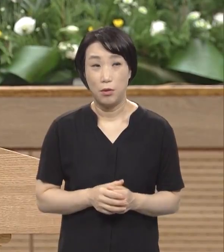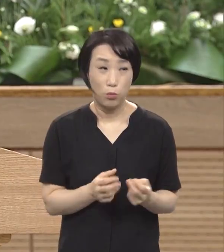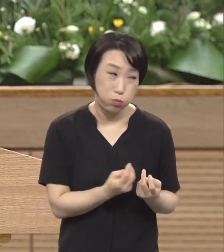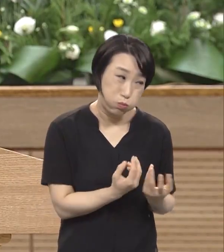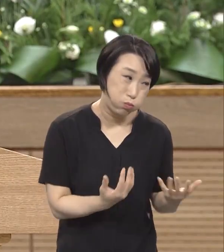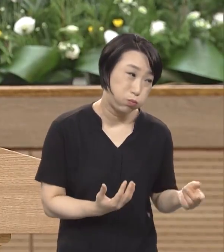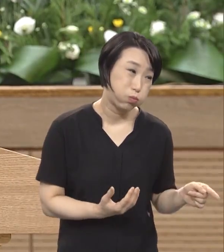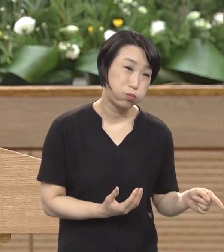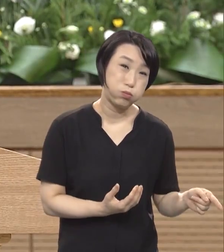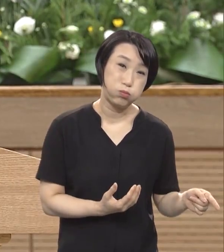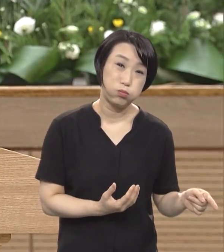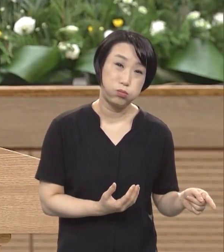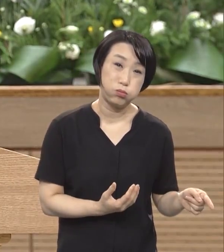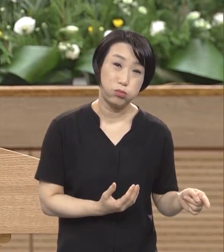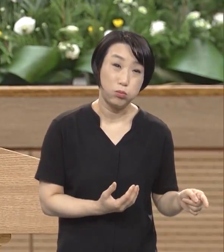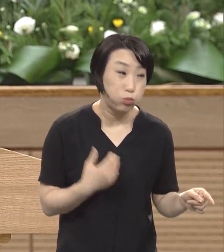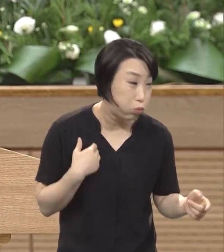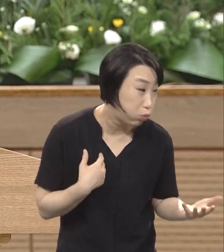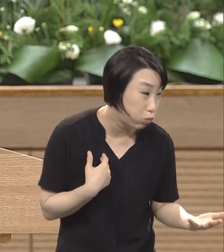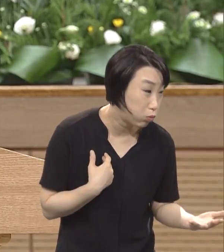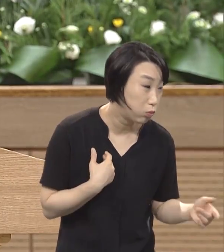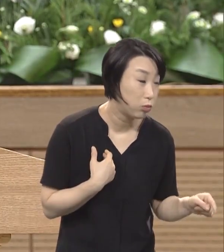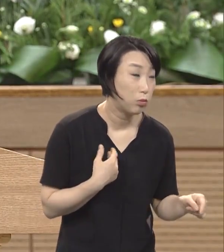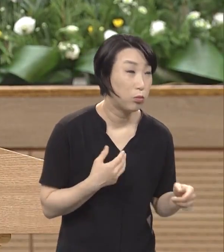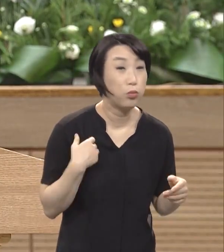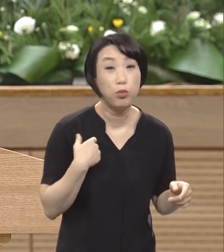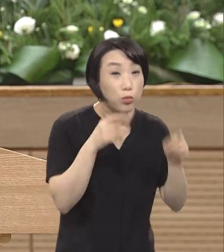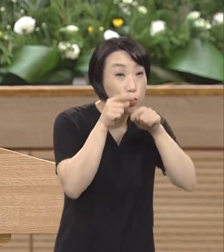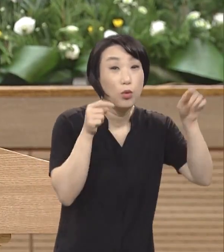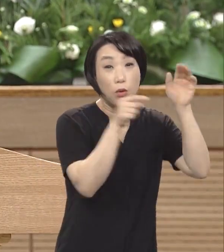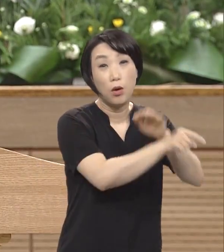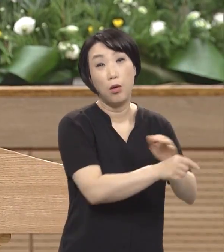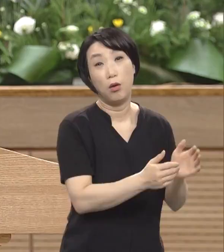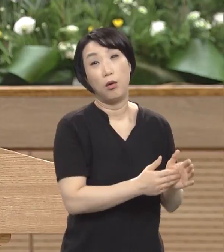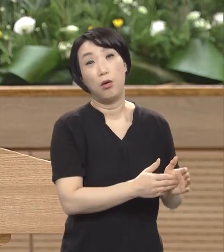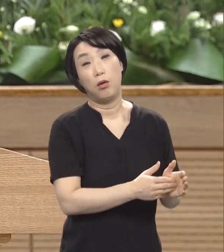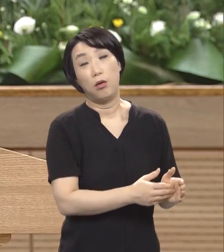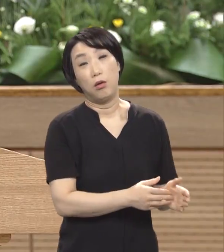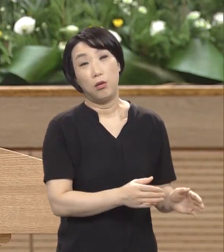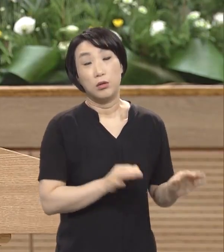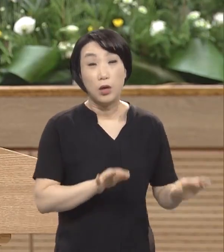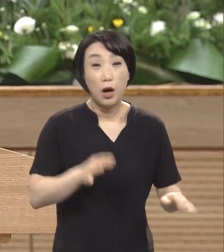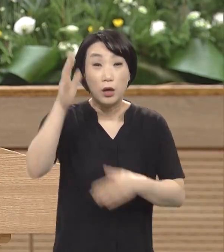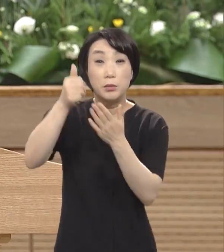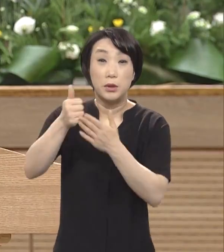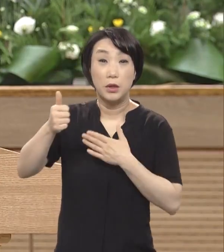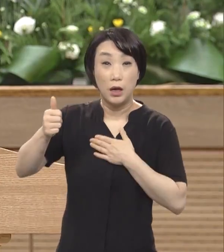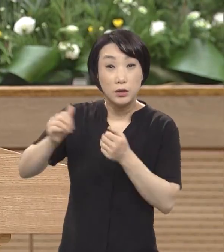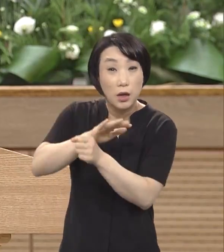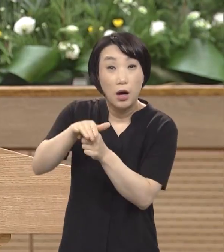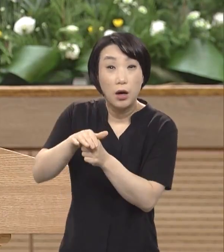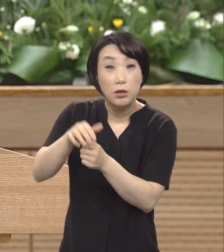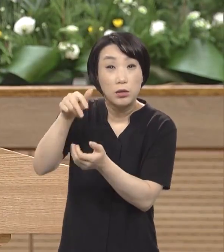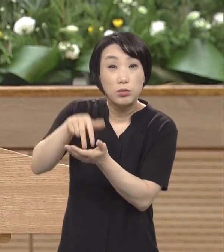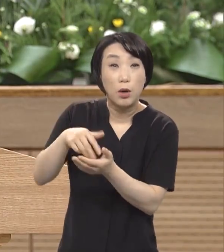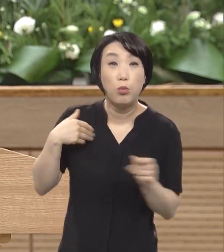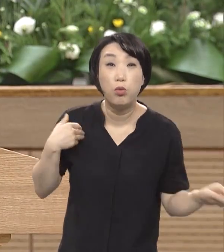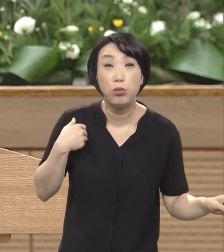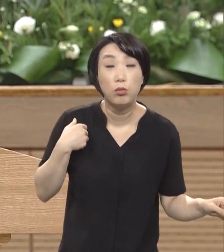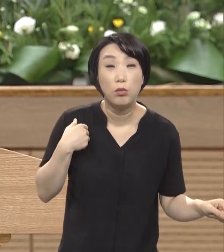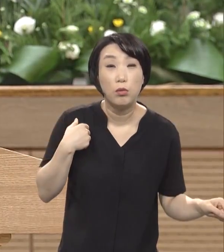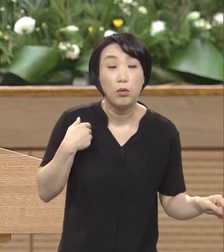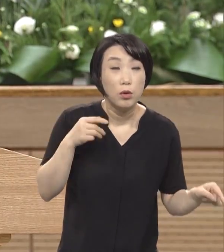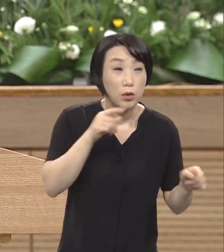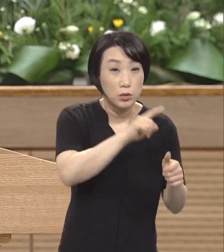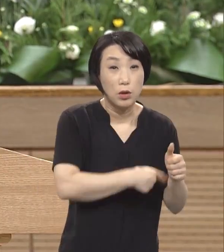대책이 없는 거죠. 모르는데 지옥 가야죠. 하나님이 날 사랑하신 사정을 모르는 사람이 지옥 가야